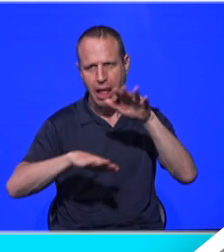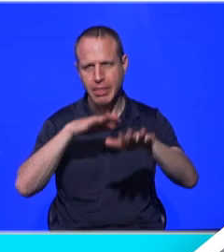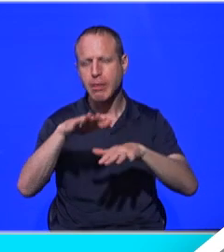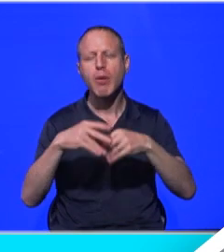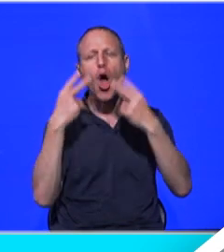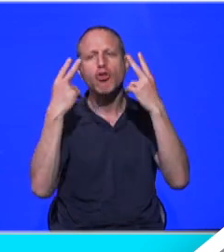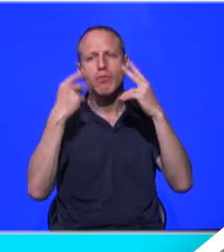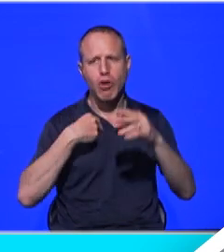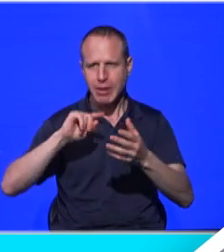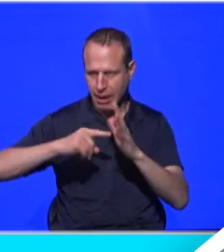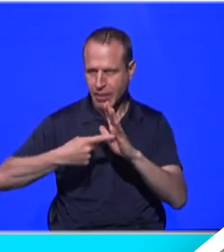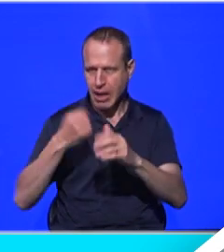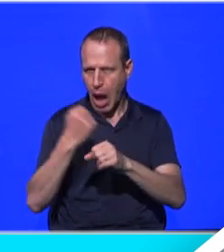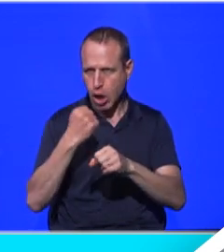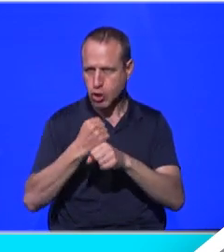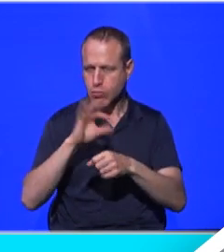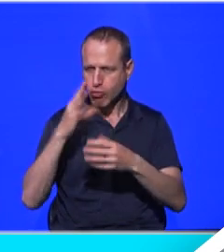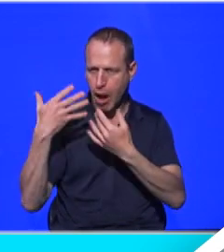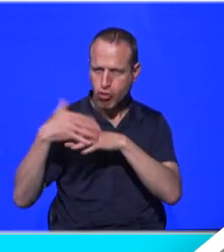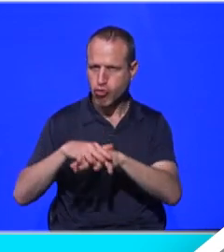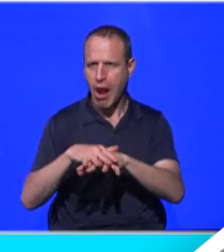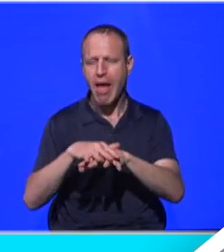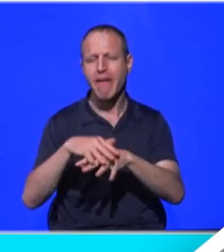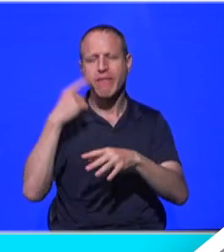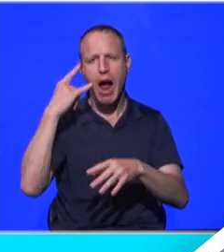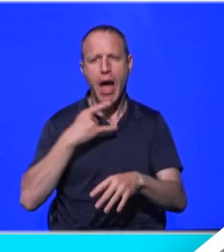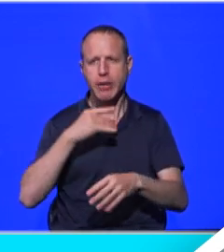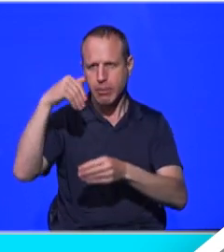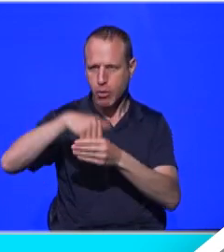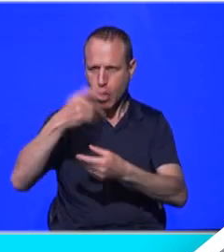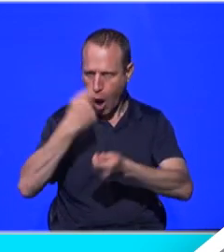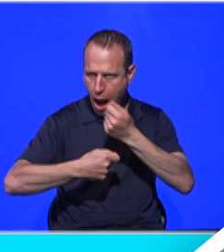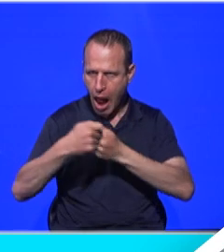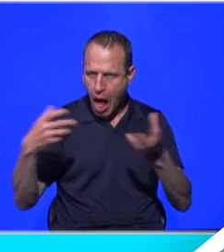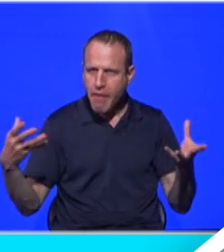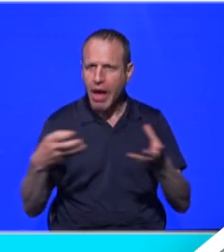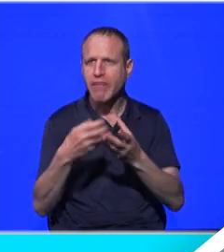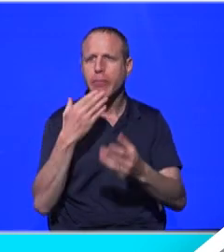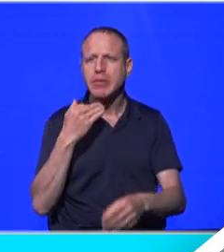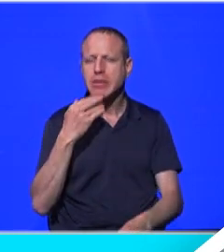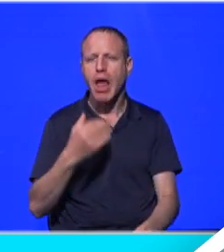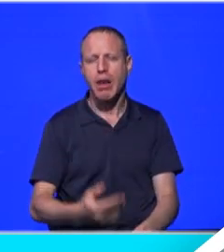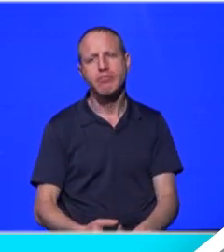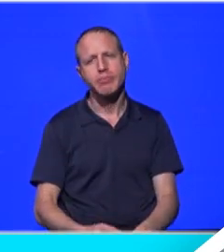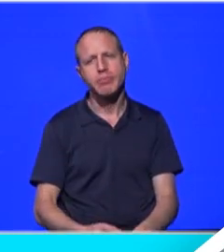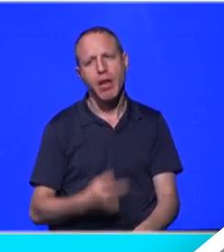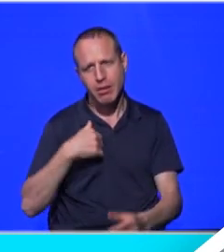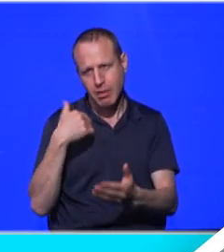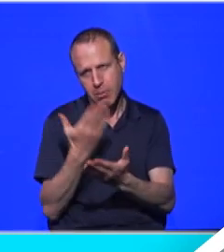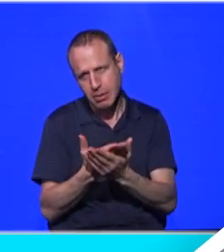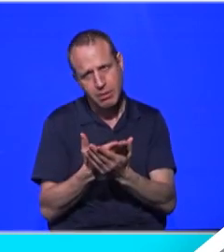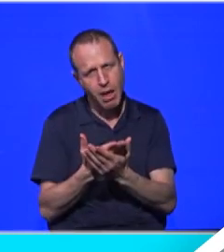שאני התכוונתי לעשות כדי לשלב את החרדים בתוך הכלכלה והחברה בישראל. אז אני מציע okay.